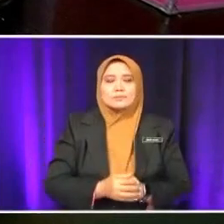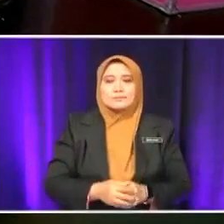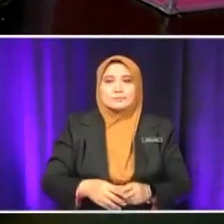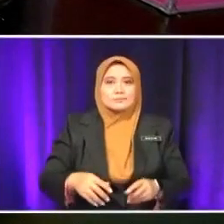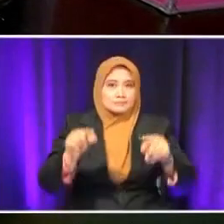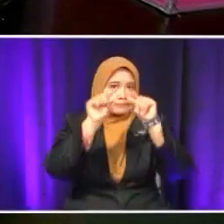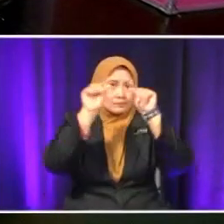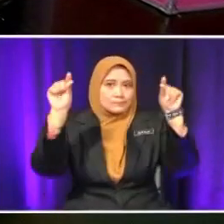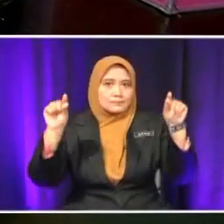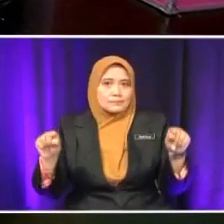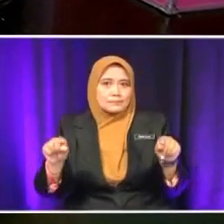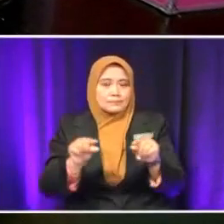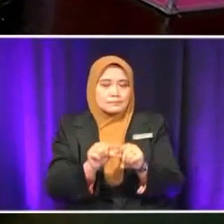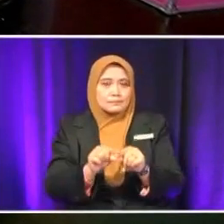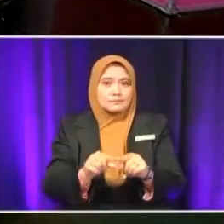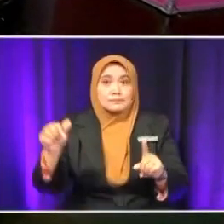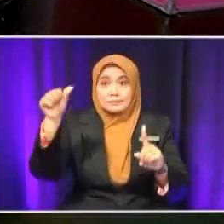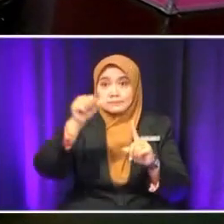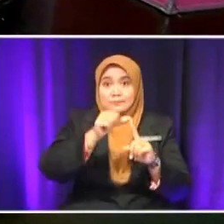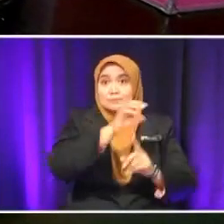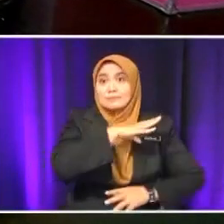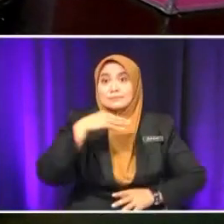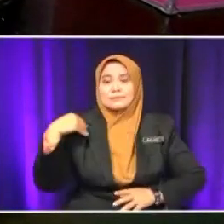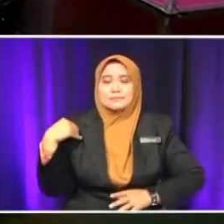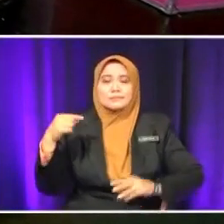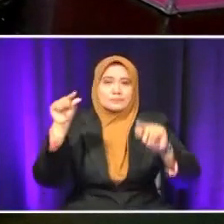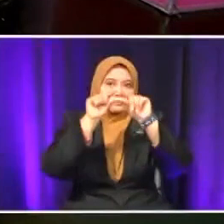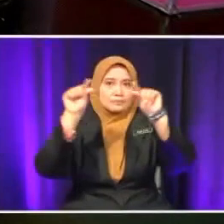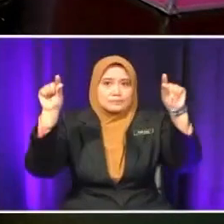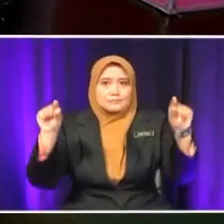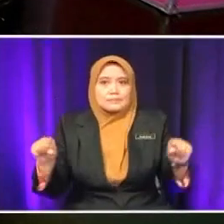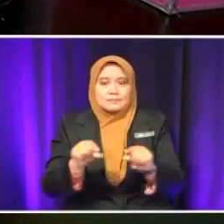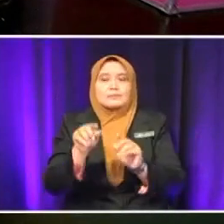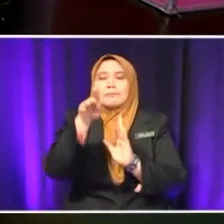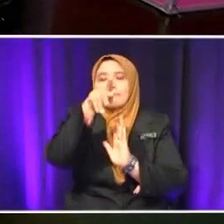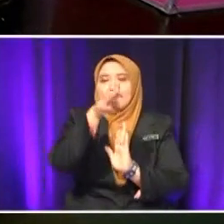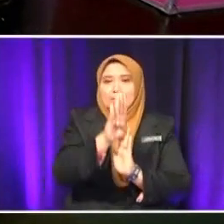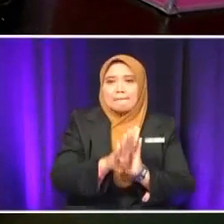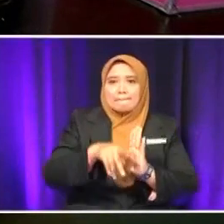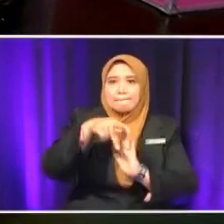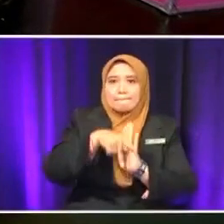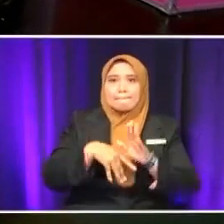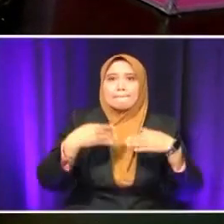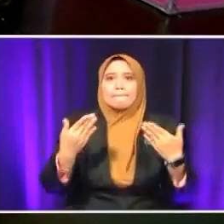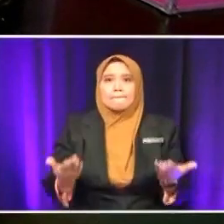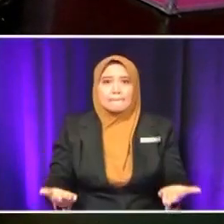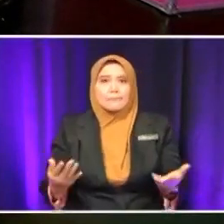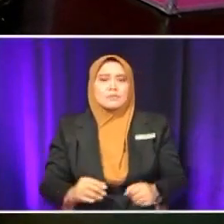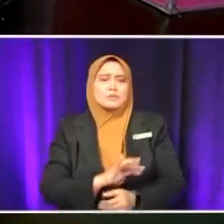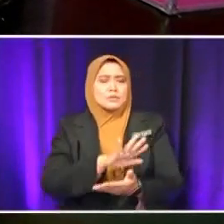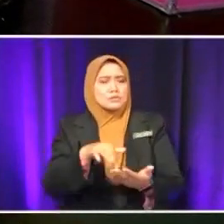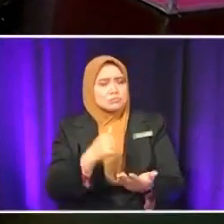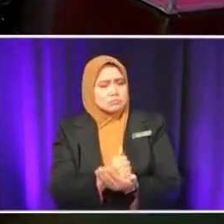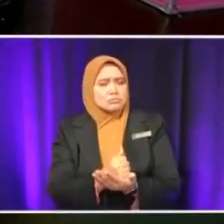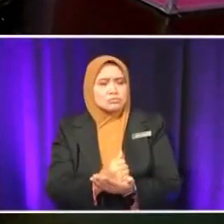graf berpemberat. Baiklah Cikgu, tanpa melengahkan masa lagi, saya pasti kawan-kawan saya di rumah semua dah sedia, dah semangat nak